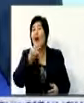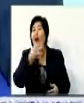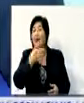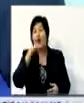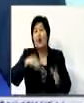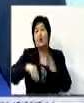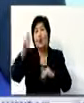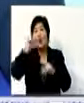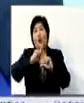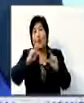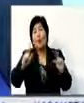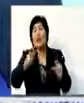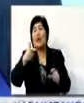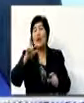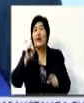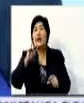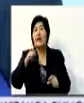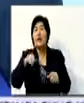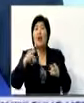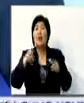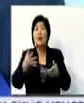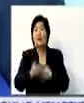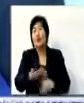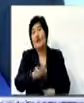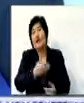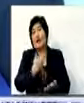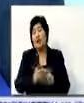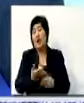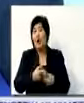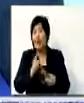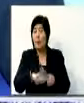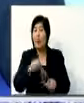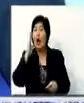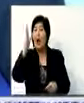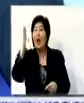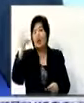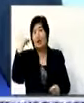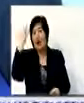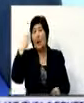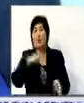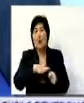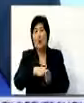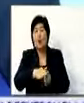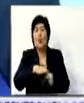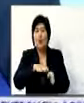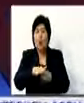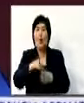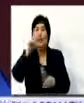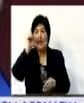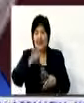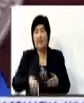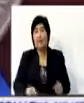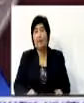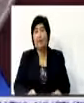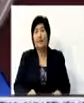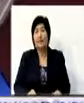өзімнің қалаған жоғары оқу орныма грантқа түсуге ниетім бар және бұл алға қойған мақсатымды орындайтыныма толықтай сенімдімін.